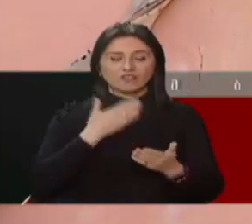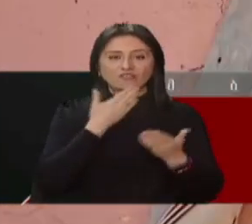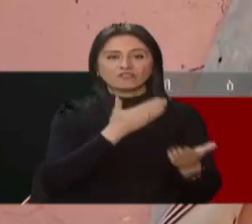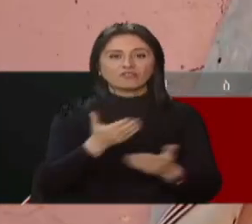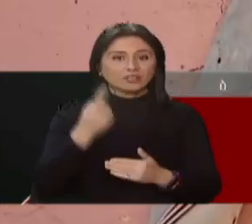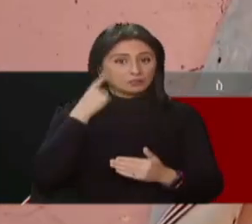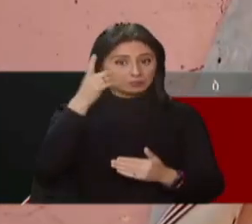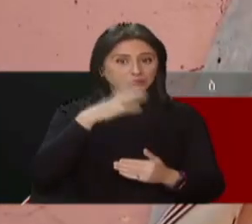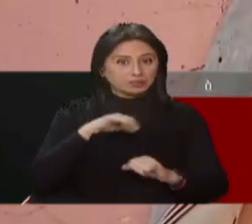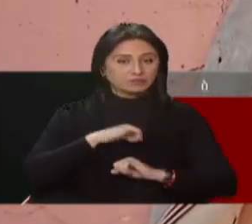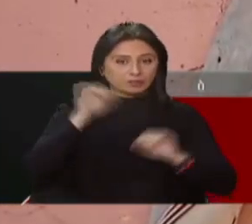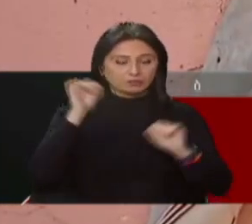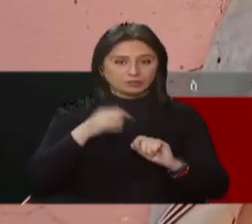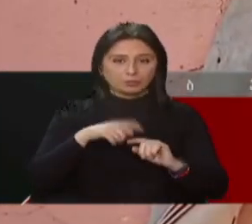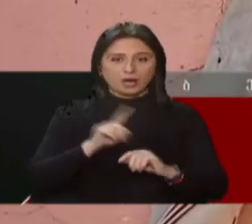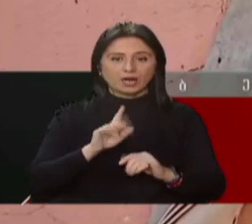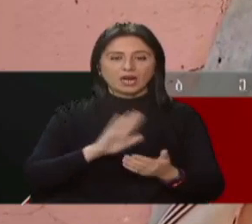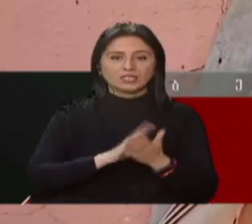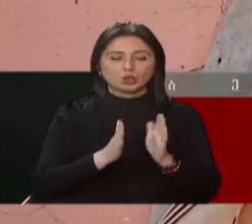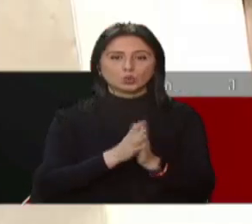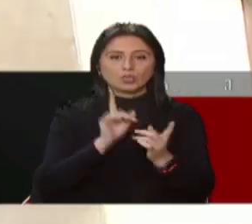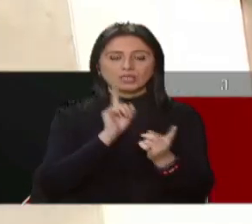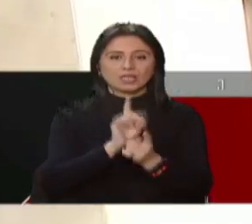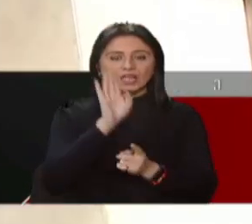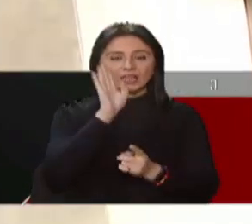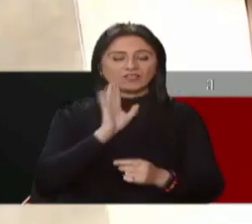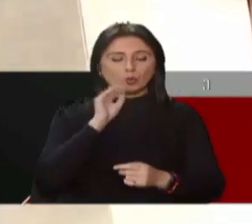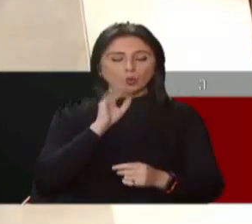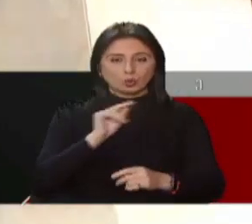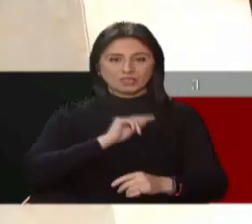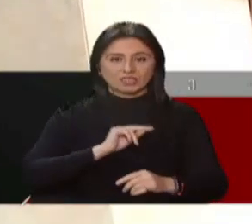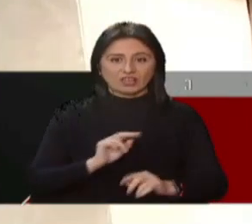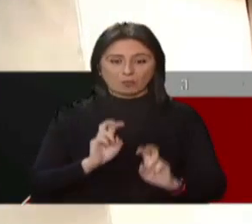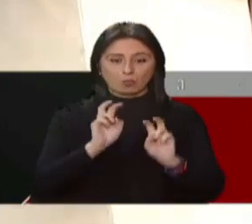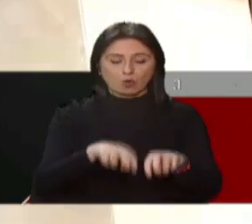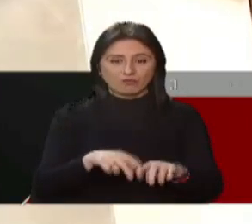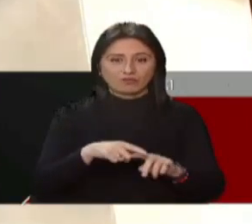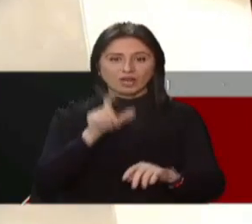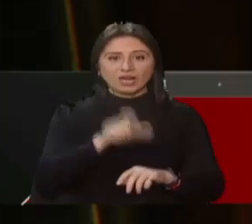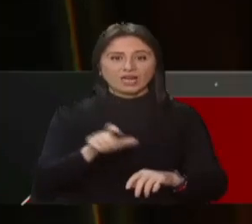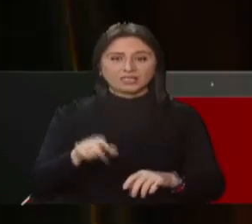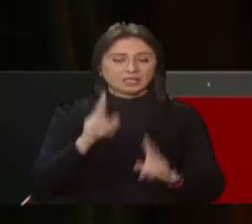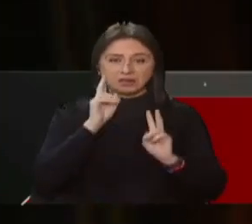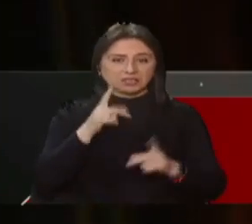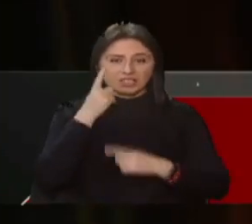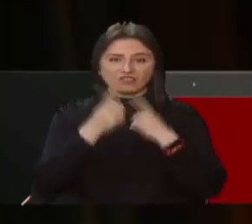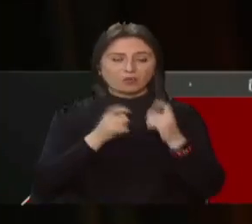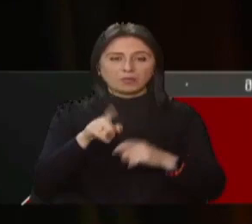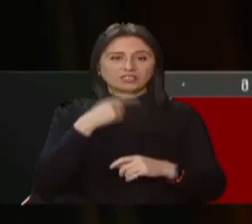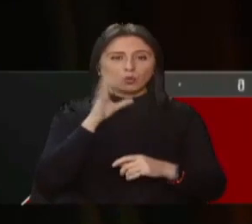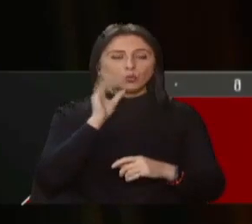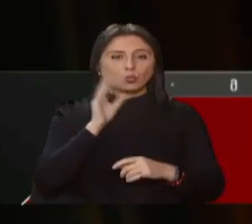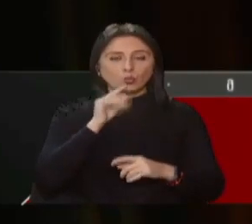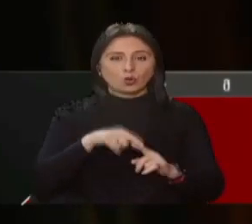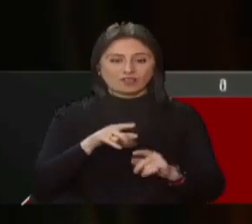ვიკითხეთ, თუ გაიგეს მათ აფეთქების ხმა ან რა სიტუაცია დახვდათ დილით, როდესაც ისინი სამსახურებში მოვიდნენ. ისინი არ ფლობენ ინფორმაციას მათი თქმით,